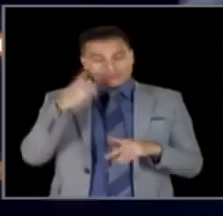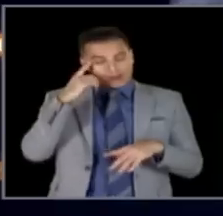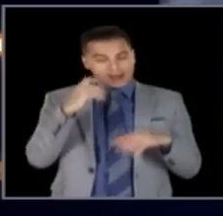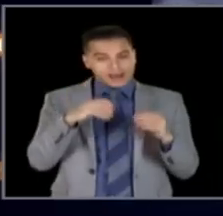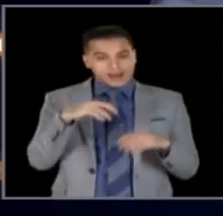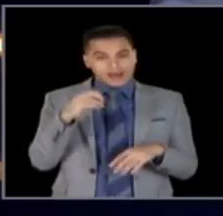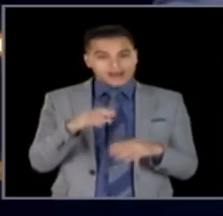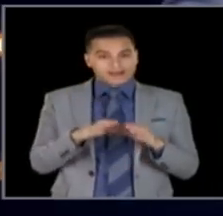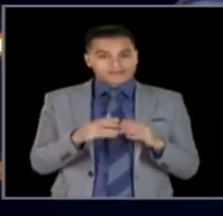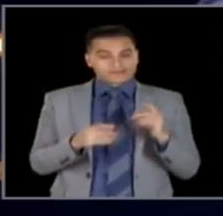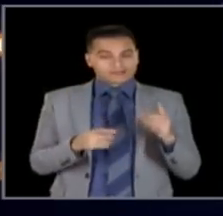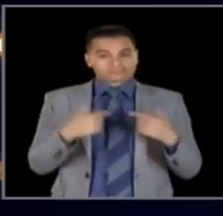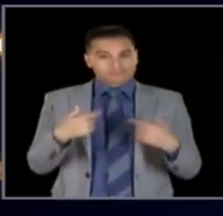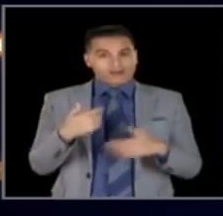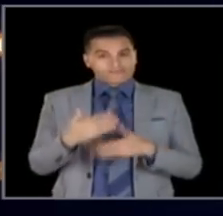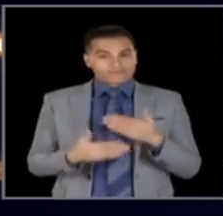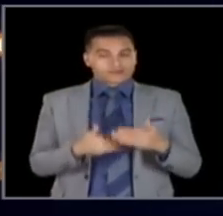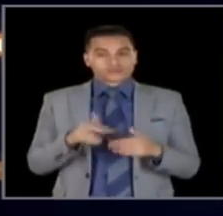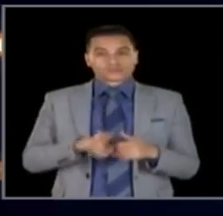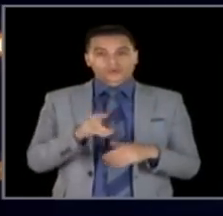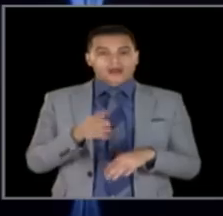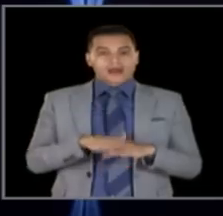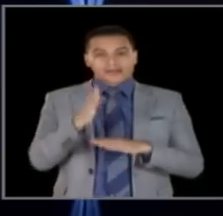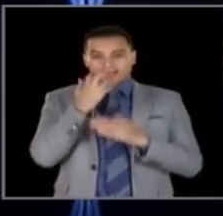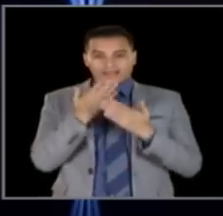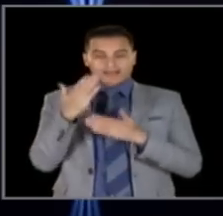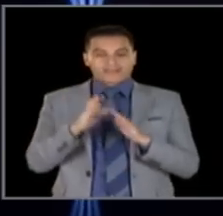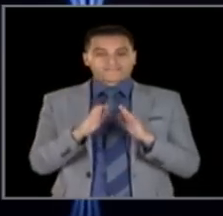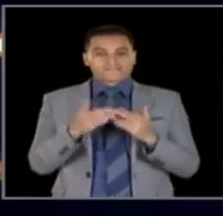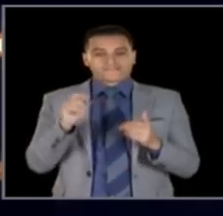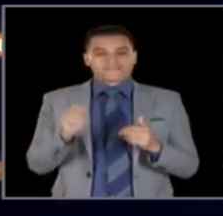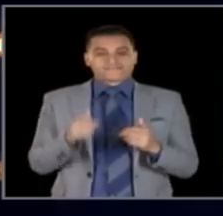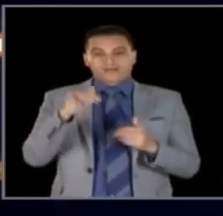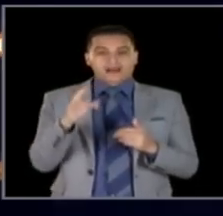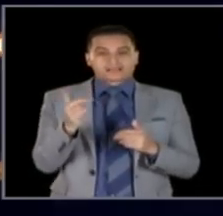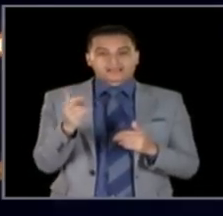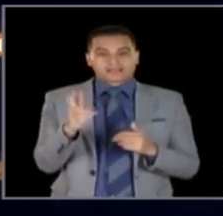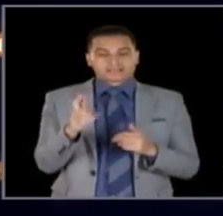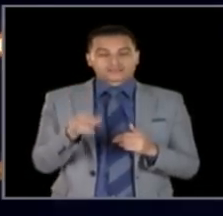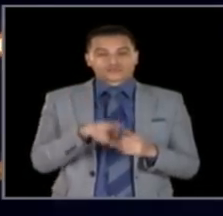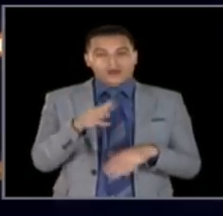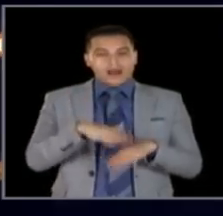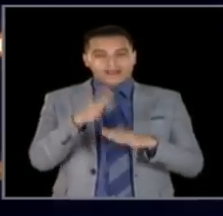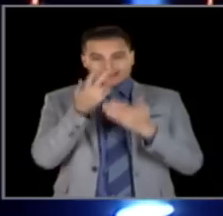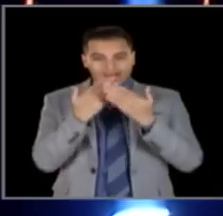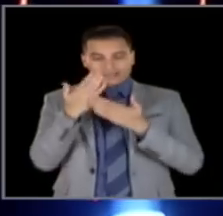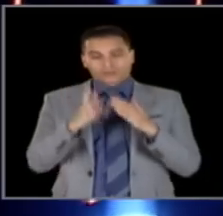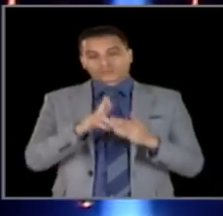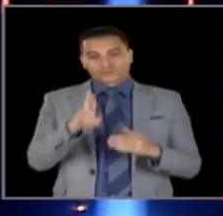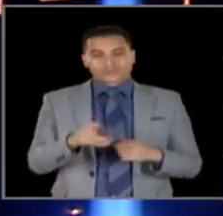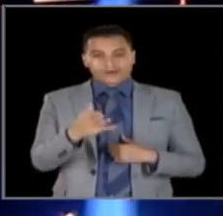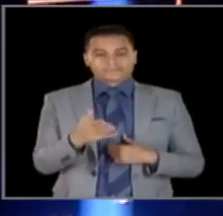الآن يا 3 سبعات. سؤال في التاريخ لفريق فايترز. تاريخ، والسؤال: